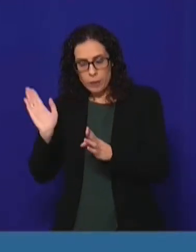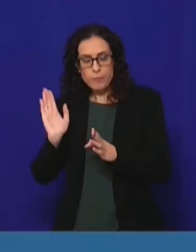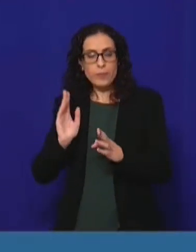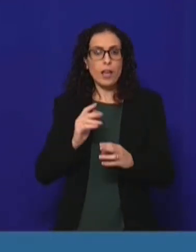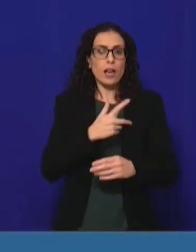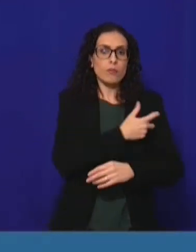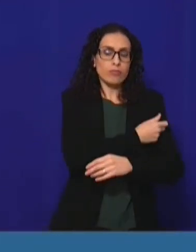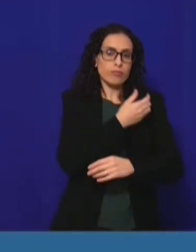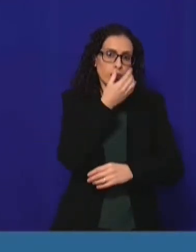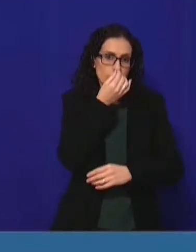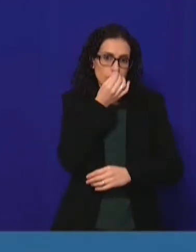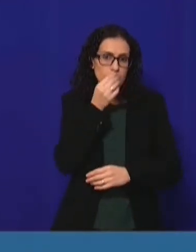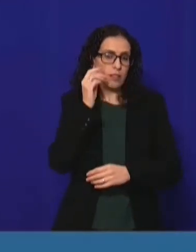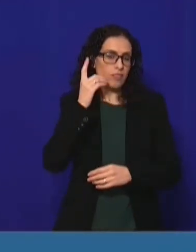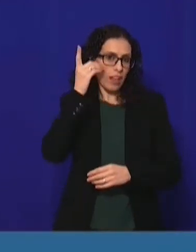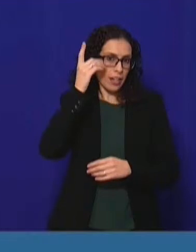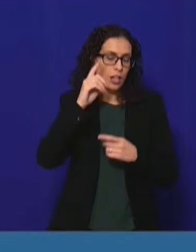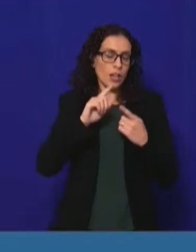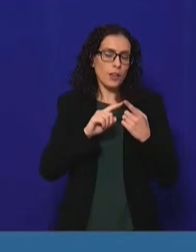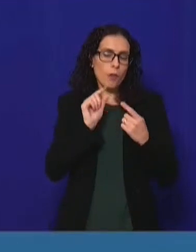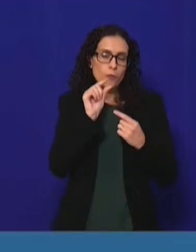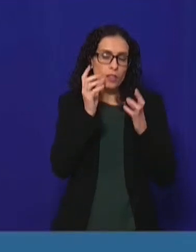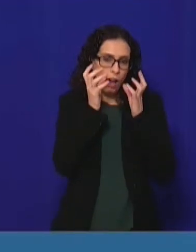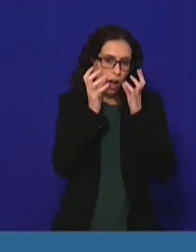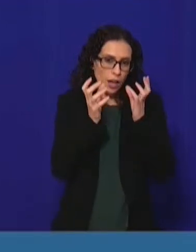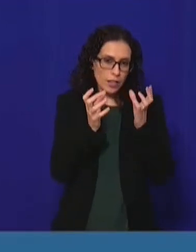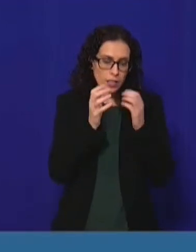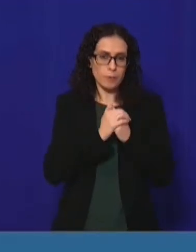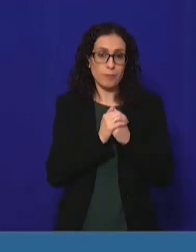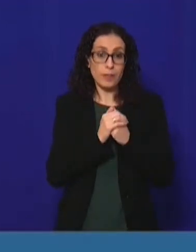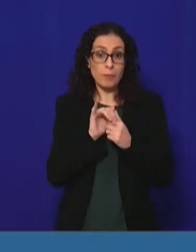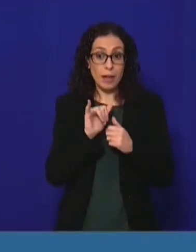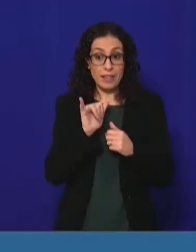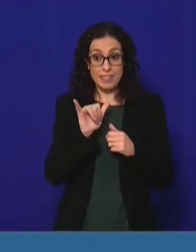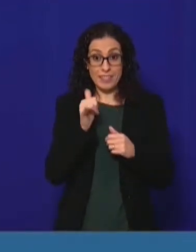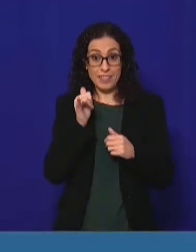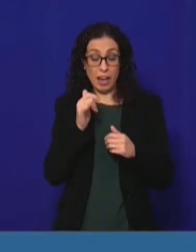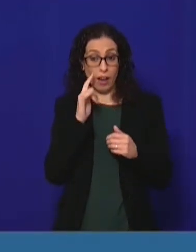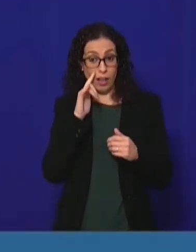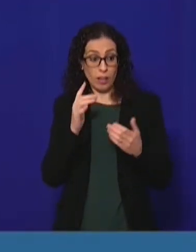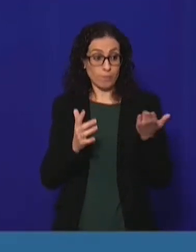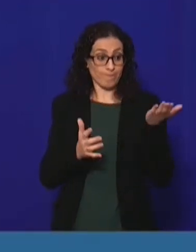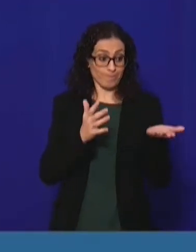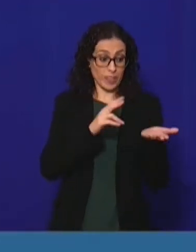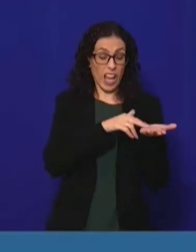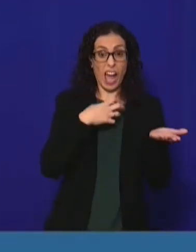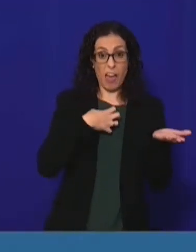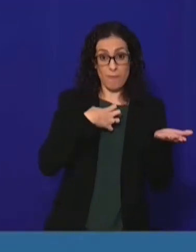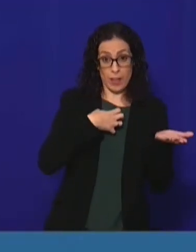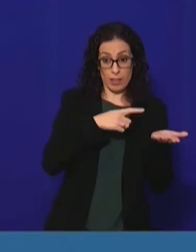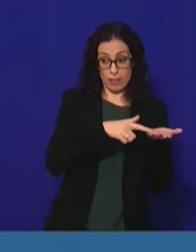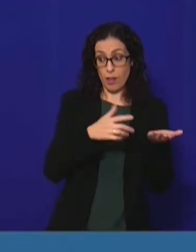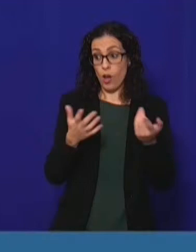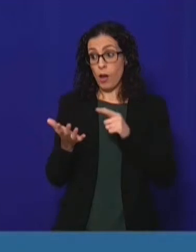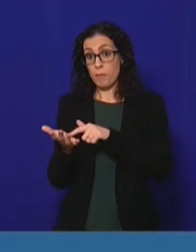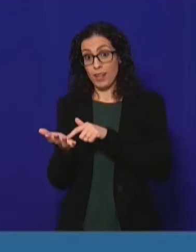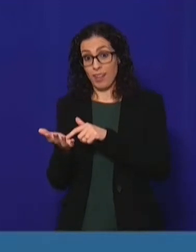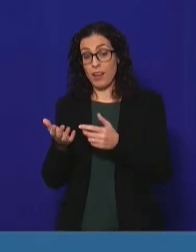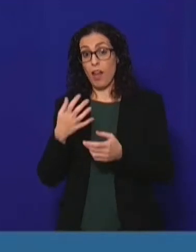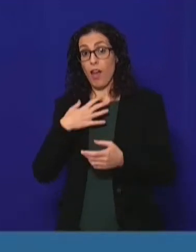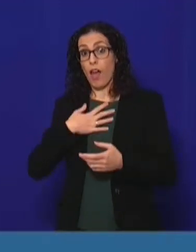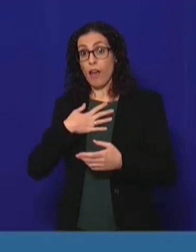rapporti ta' nies li jħossuhom għajjenin. Però jekk tqabbel dawn is-side effects ma x'jista' jiġri kieku inti